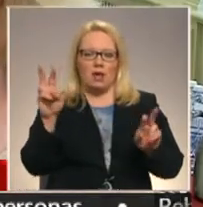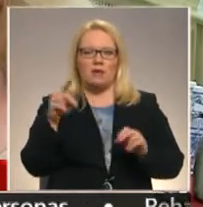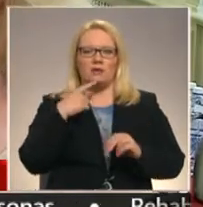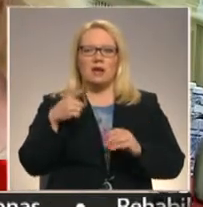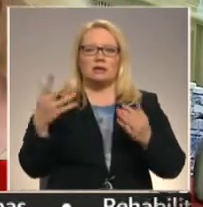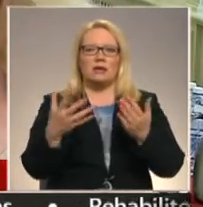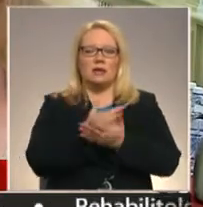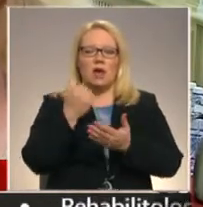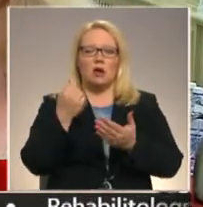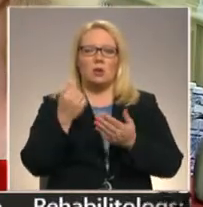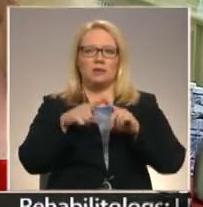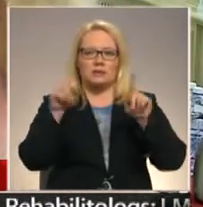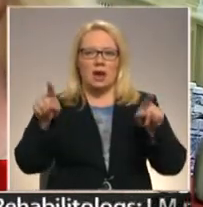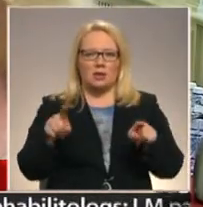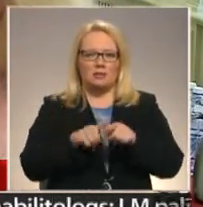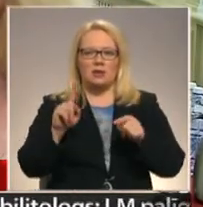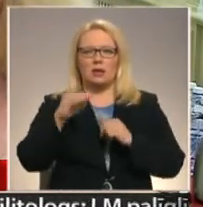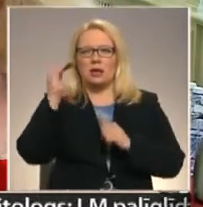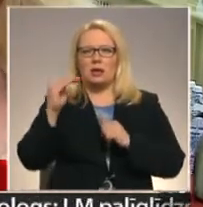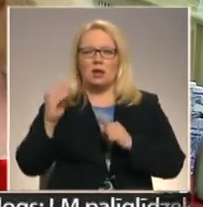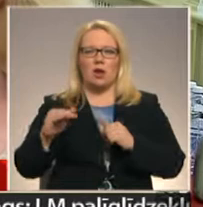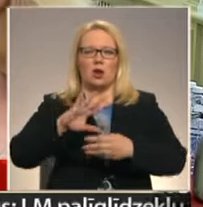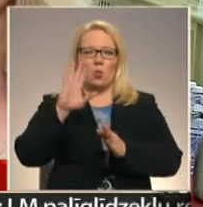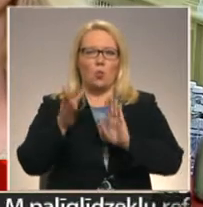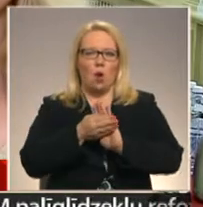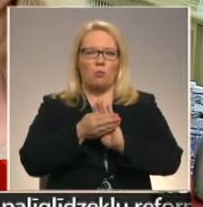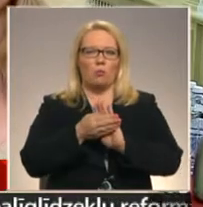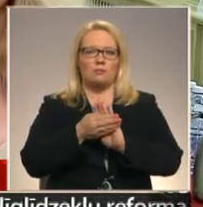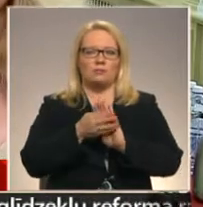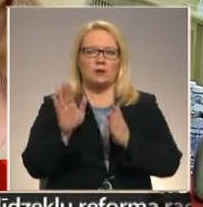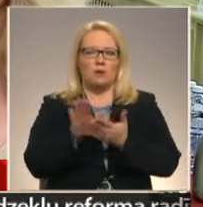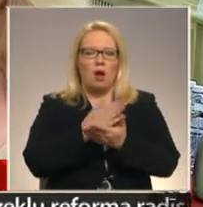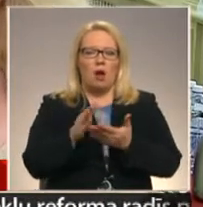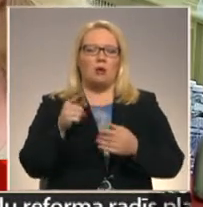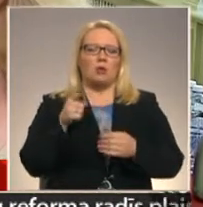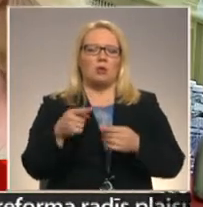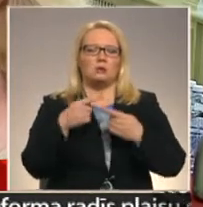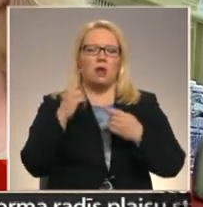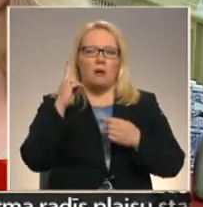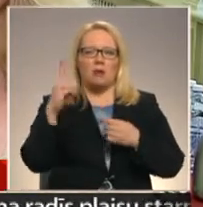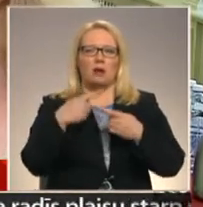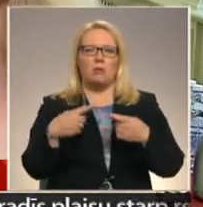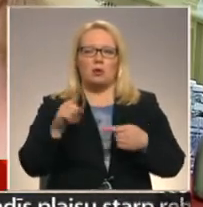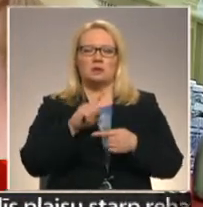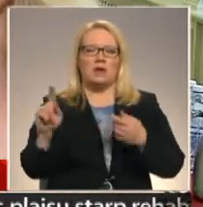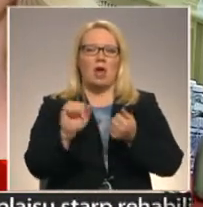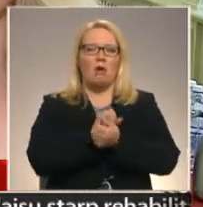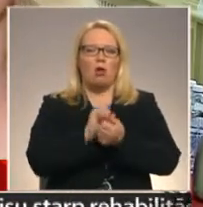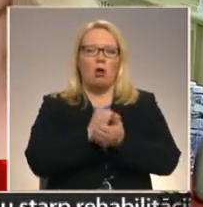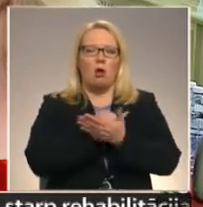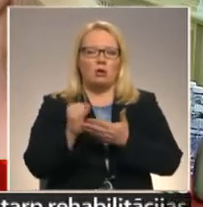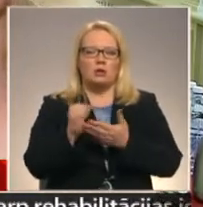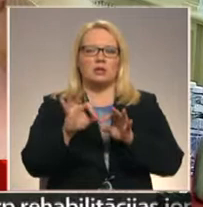šis certifikāts, tad ir iziets vesels kritēriju kopums, kas apliecina to, ka produkts ir ekoloģisks, sākot no